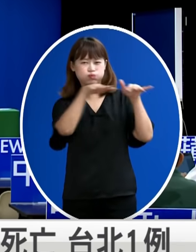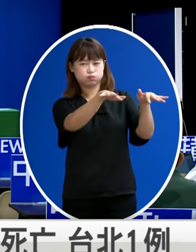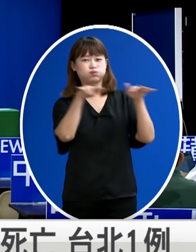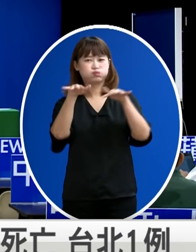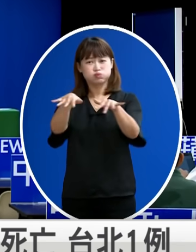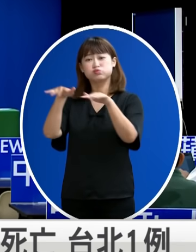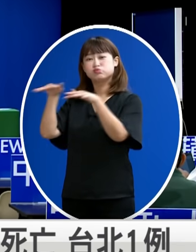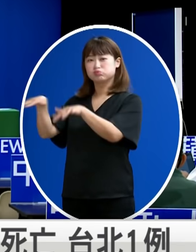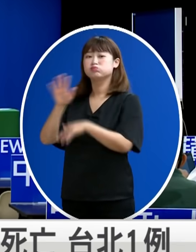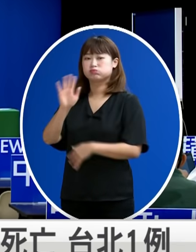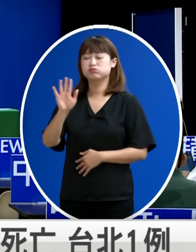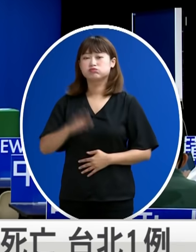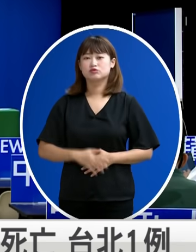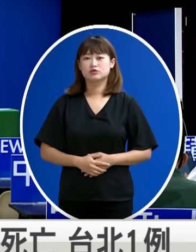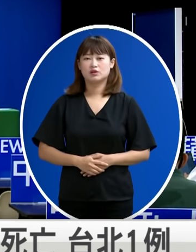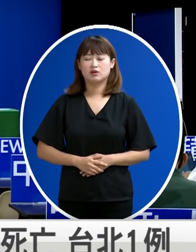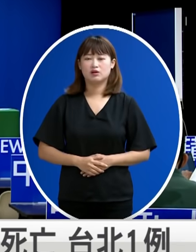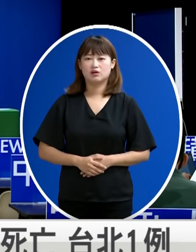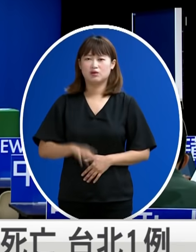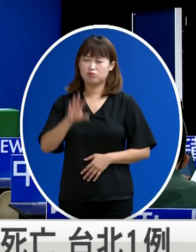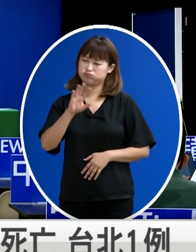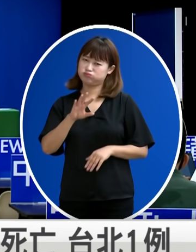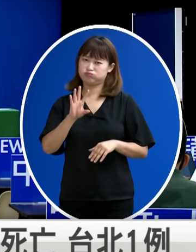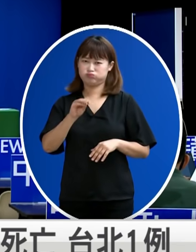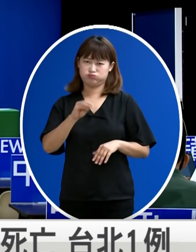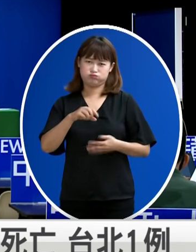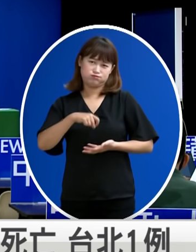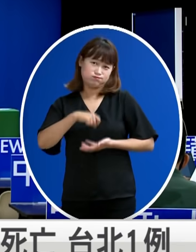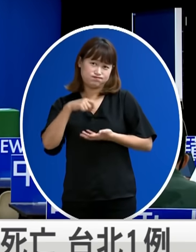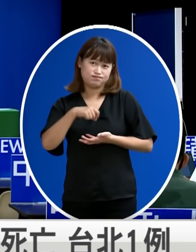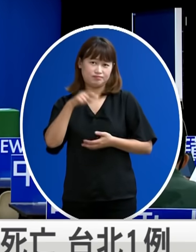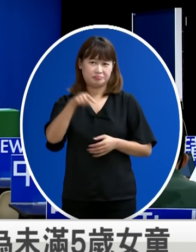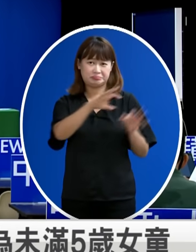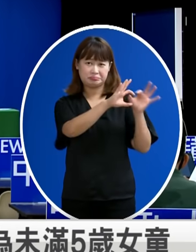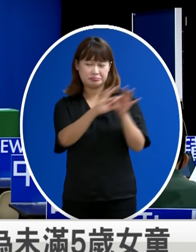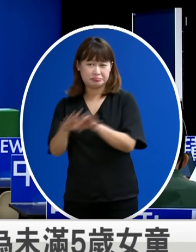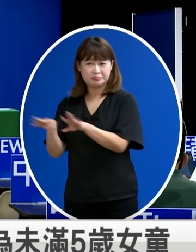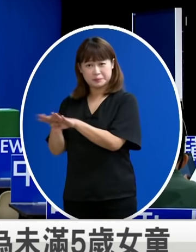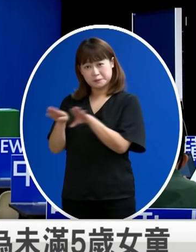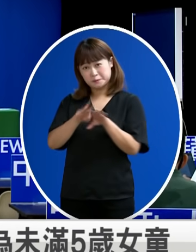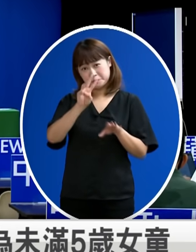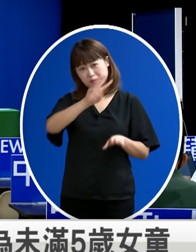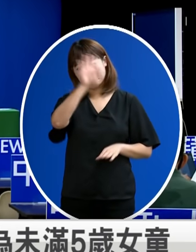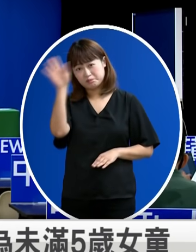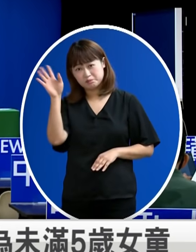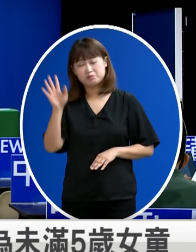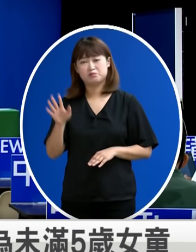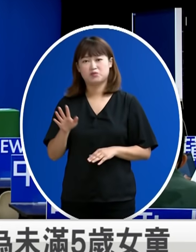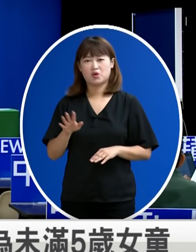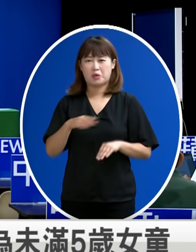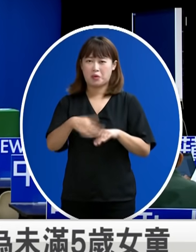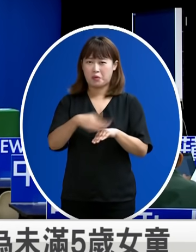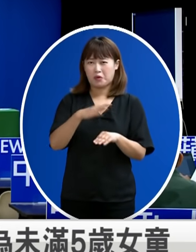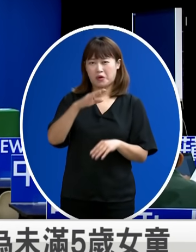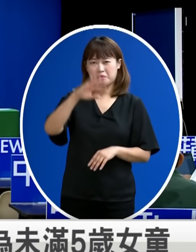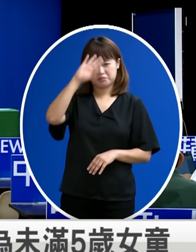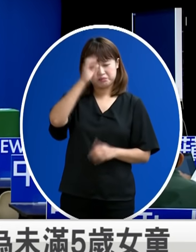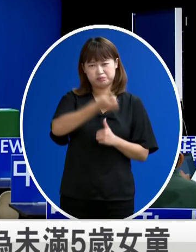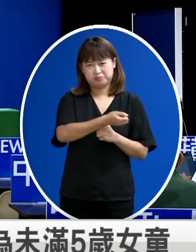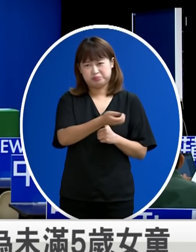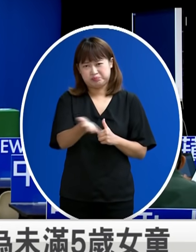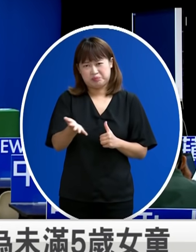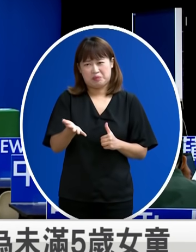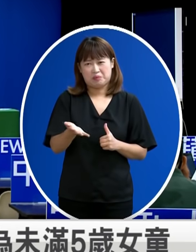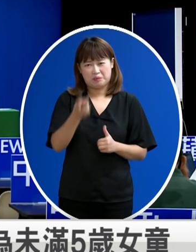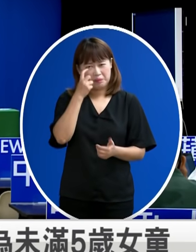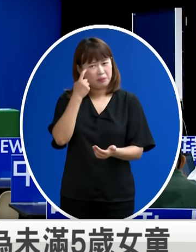集的这个状况，那会不会担心说这一波连假之后疫情有卷土重来的可能，那未来的